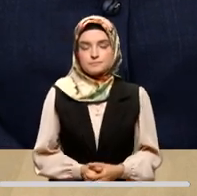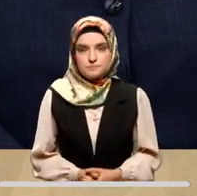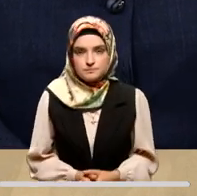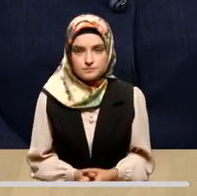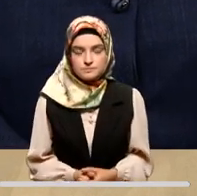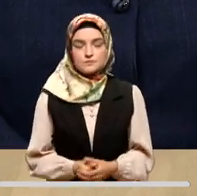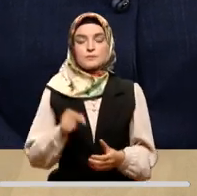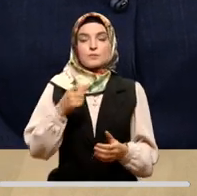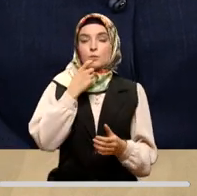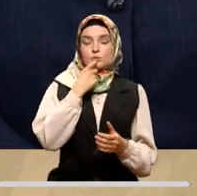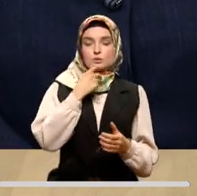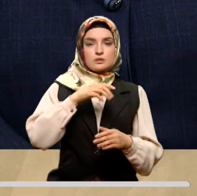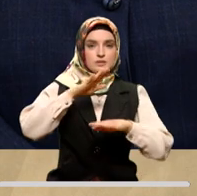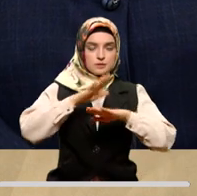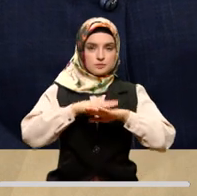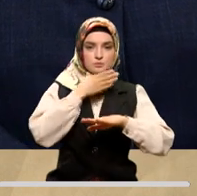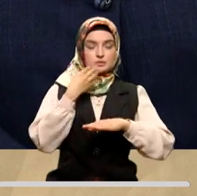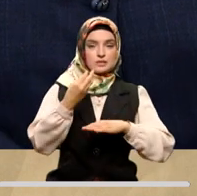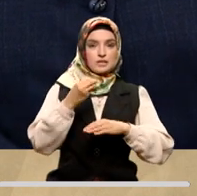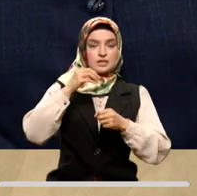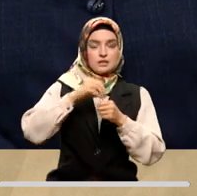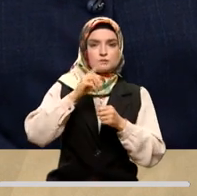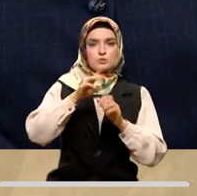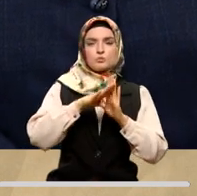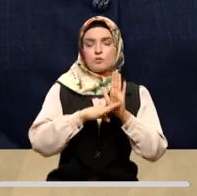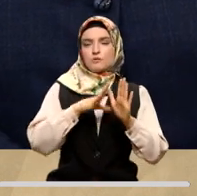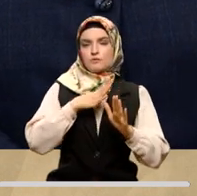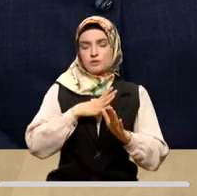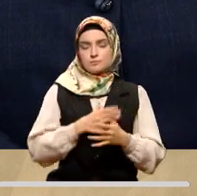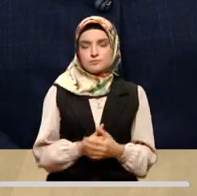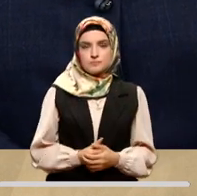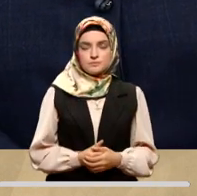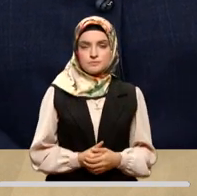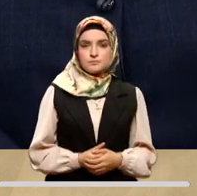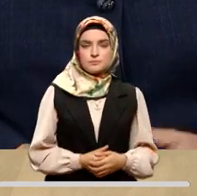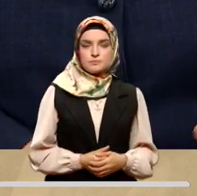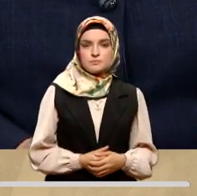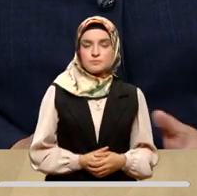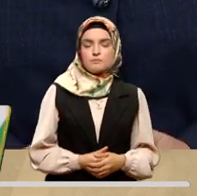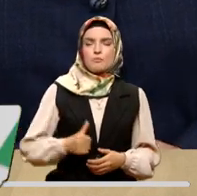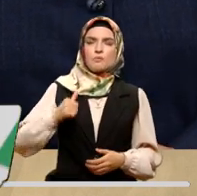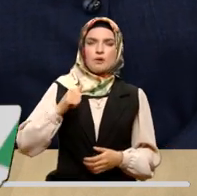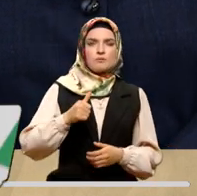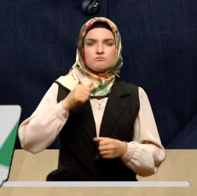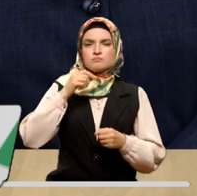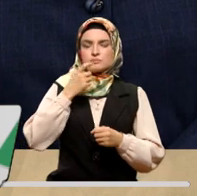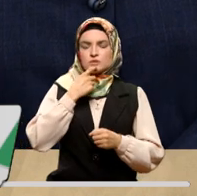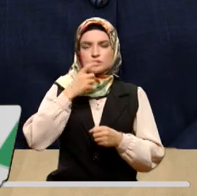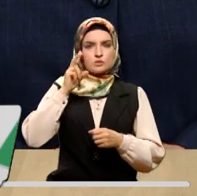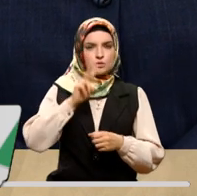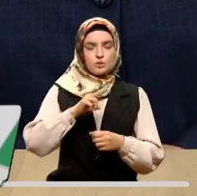yıl uygulayacağımız gençliğe yönelik bir program var. Yani her yıl gördükleri programın